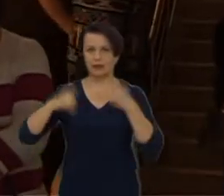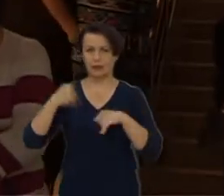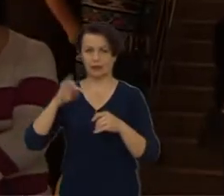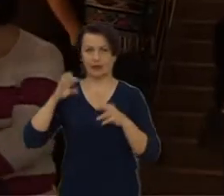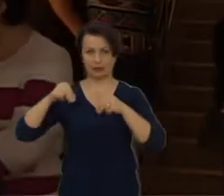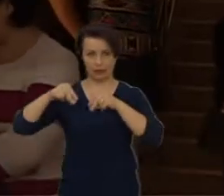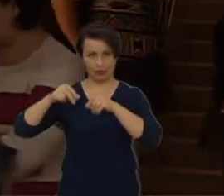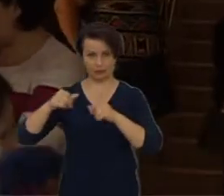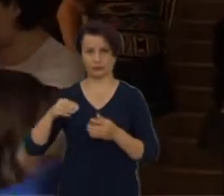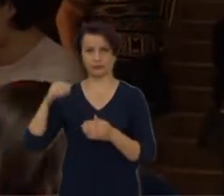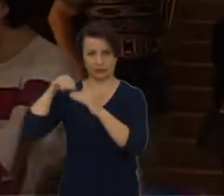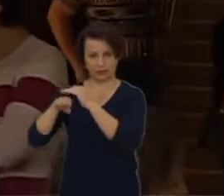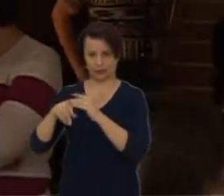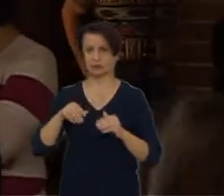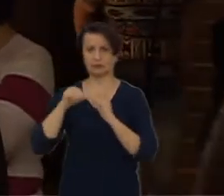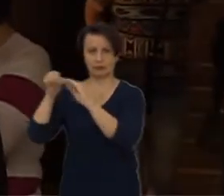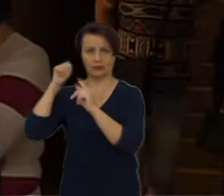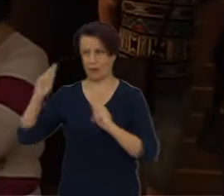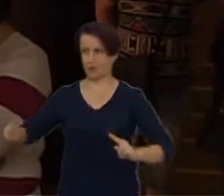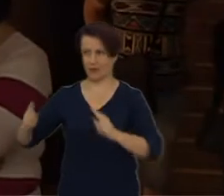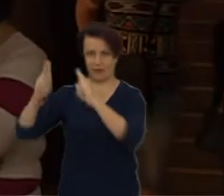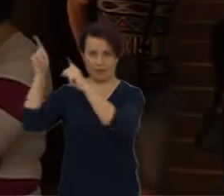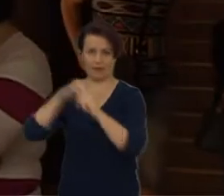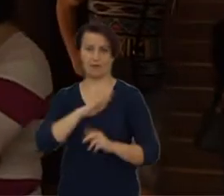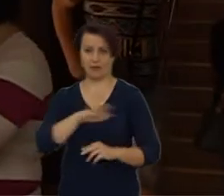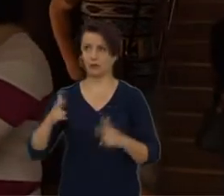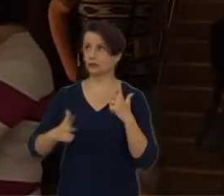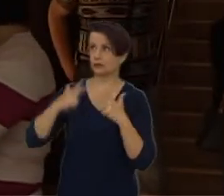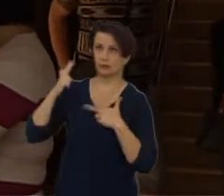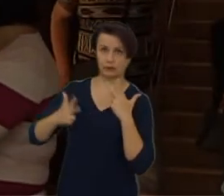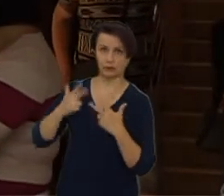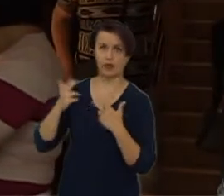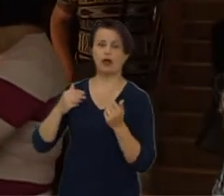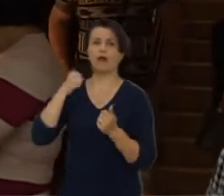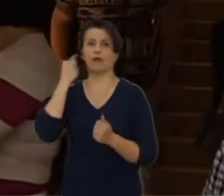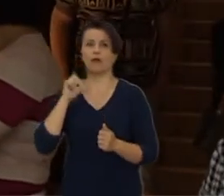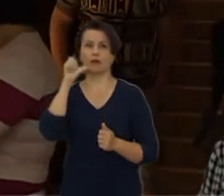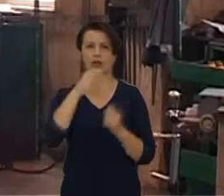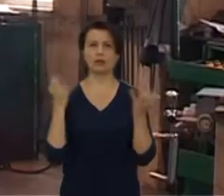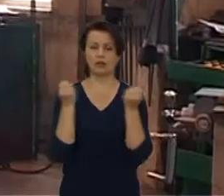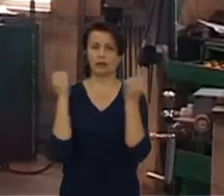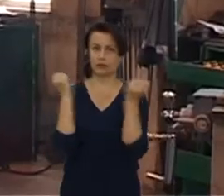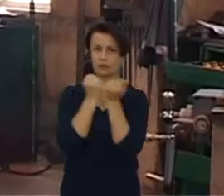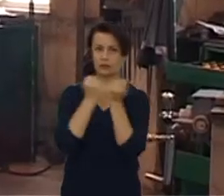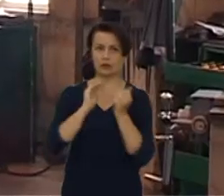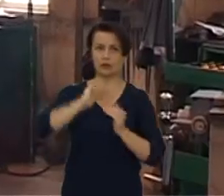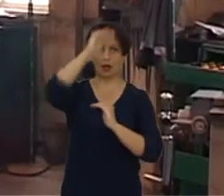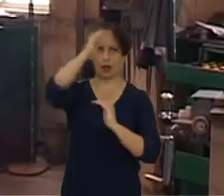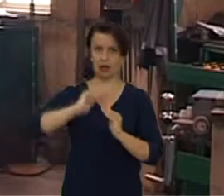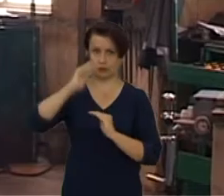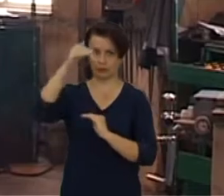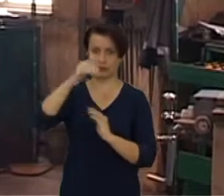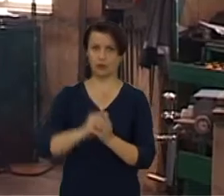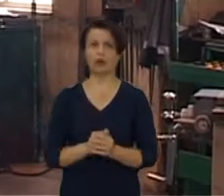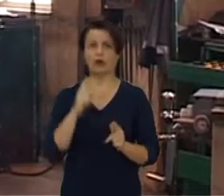užavė didžiulės krūvos, piramidės, kaip jie sakė, ir tada važiuojam į Faso Gipso kalnus. O didesnius